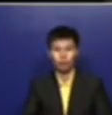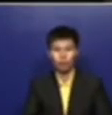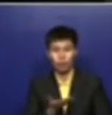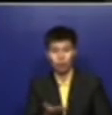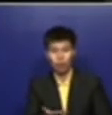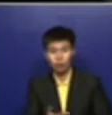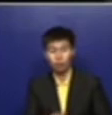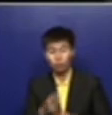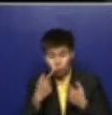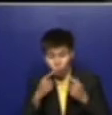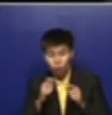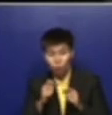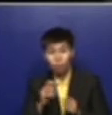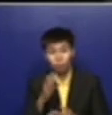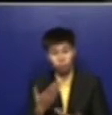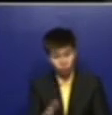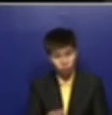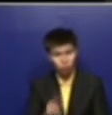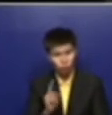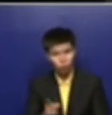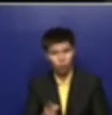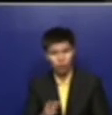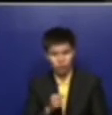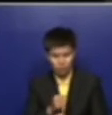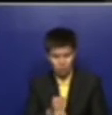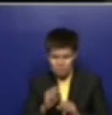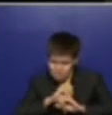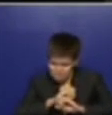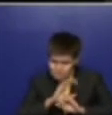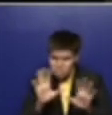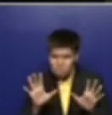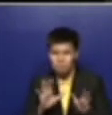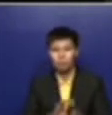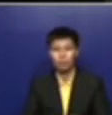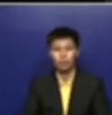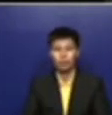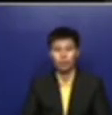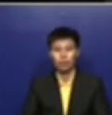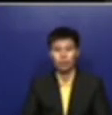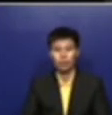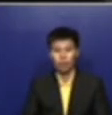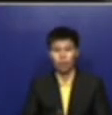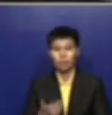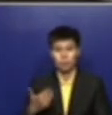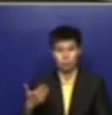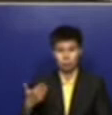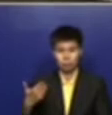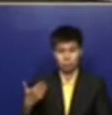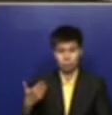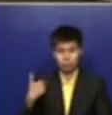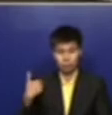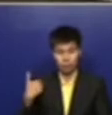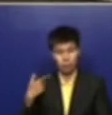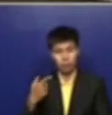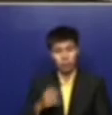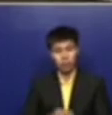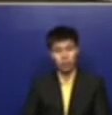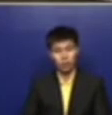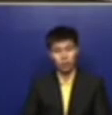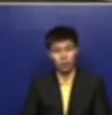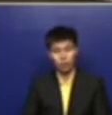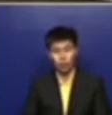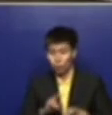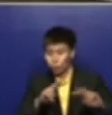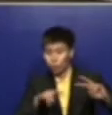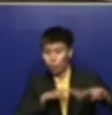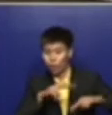ขอย้ำต้องไปดำเนินการให้ชัดเจนท่านประธานครับมันมีเหตุการณ์อีกเรื่องหนึ่งเมื่อท่านบอกว่าจะดูแลคุ้มครองสิทธิ